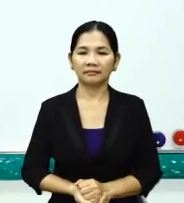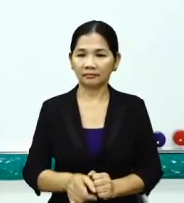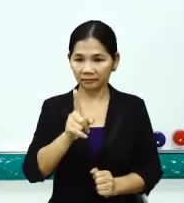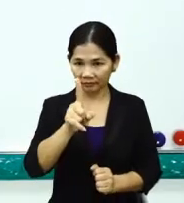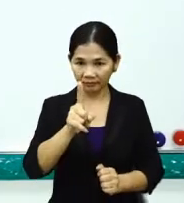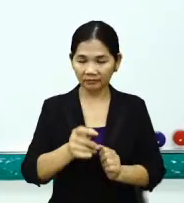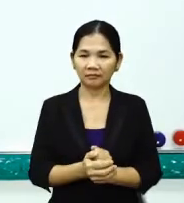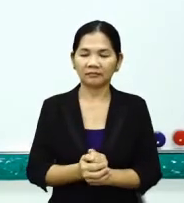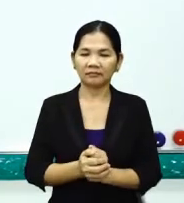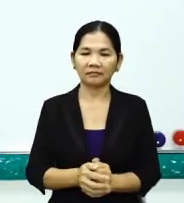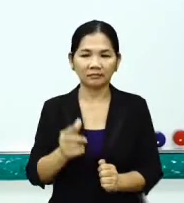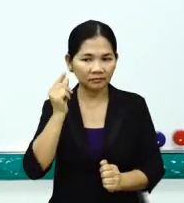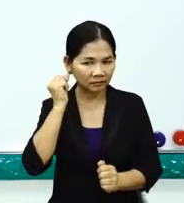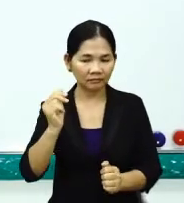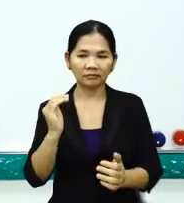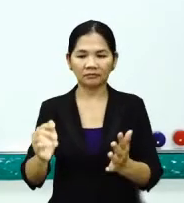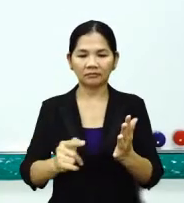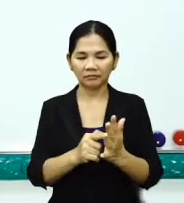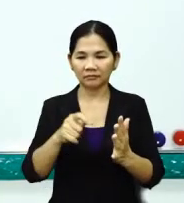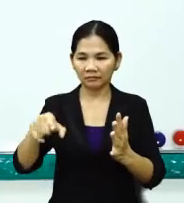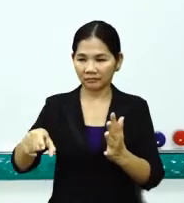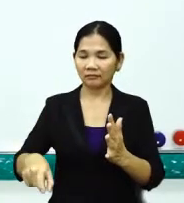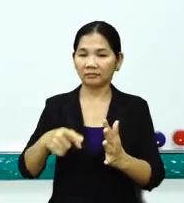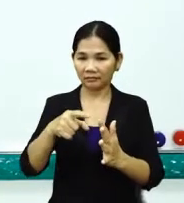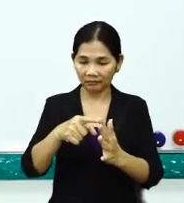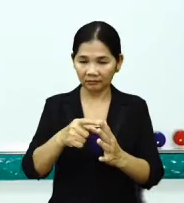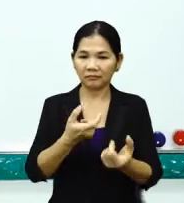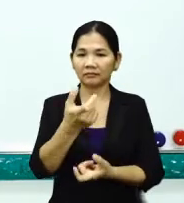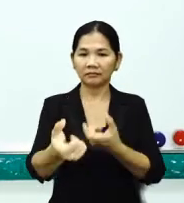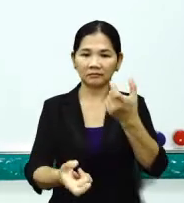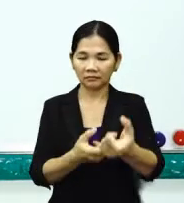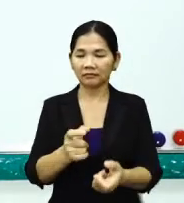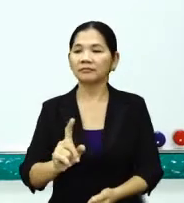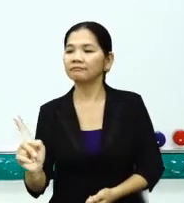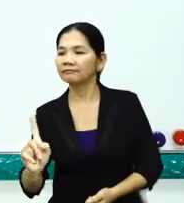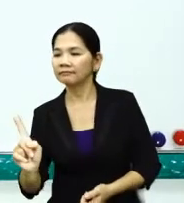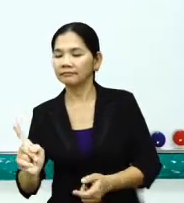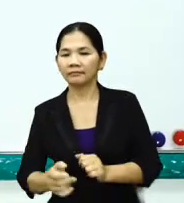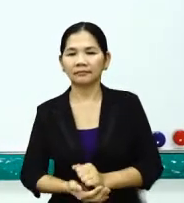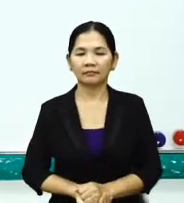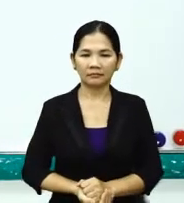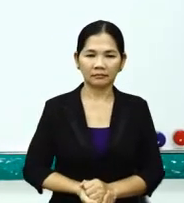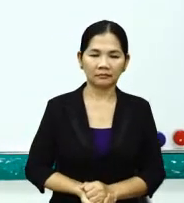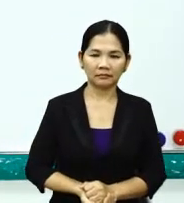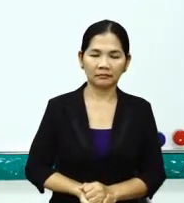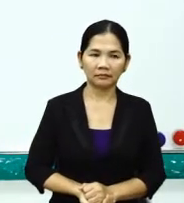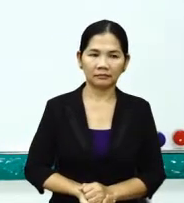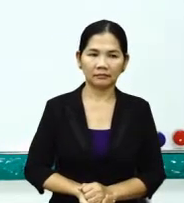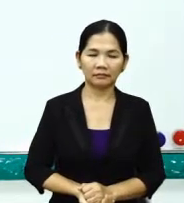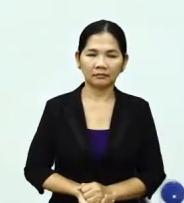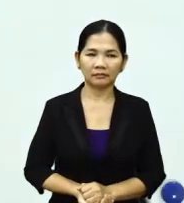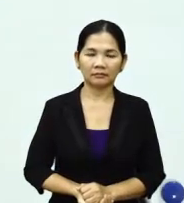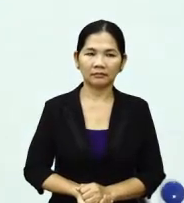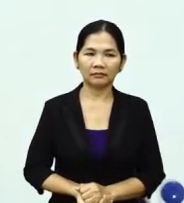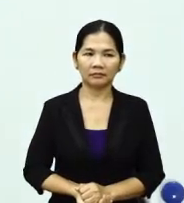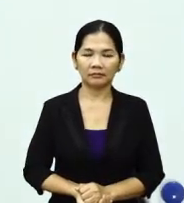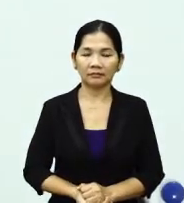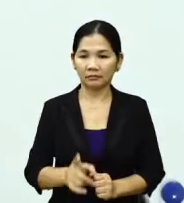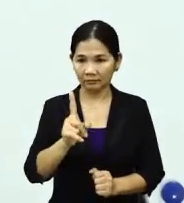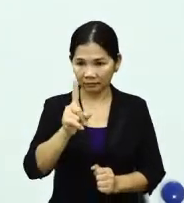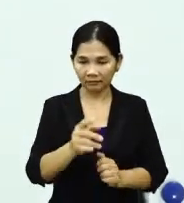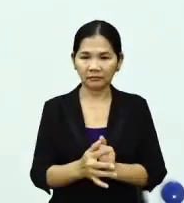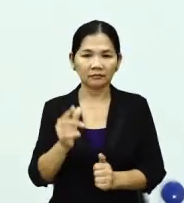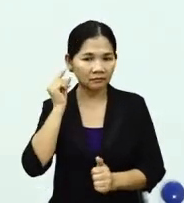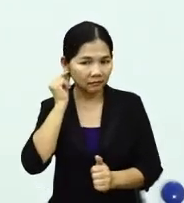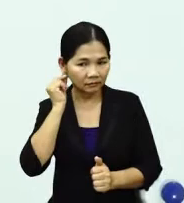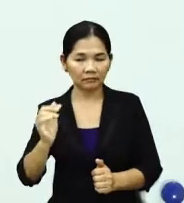mùi ta mà đai sọc phi lụa vậy nơi ai ná chà tỏ mùi